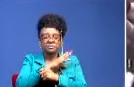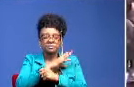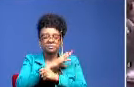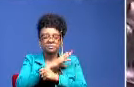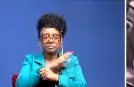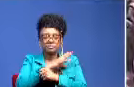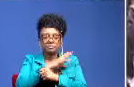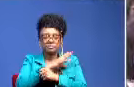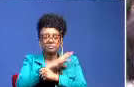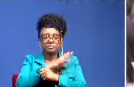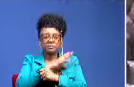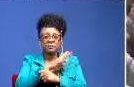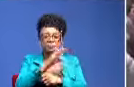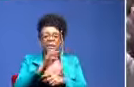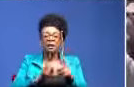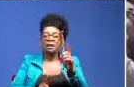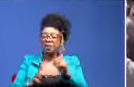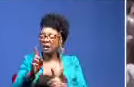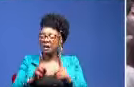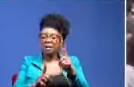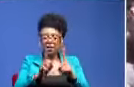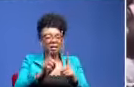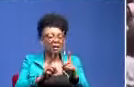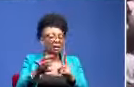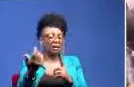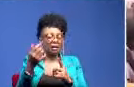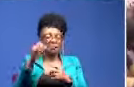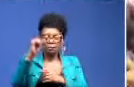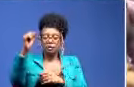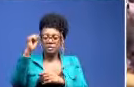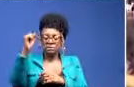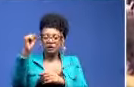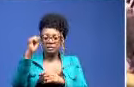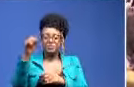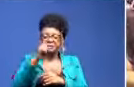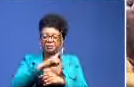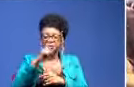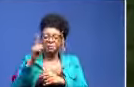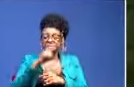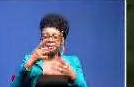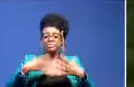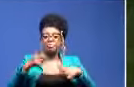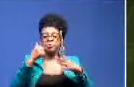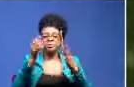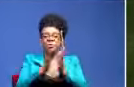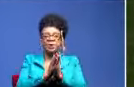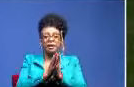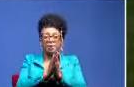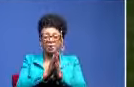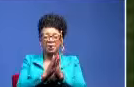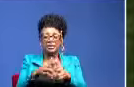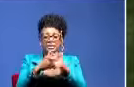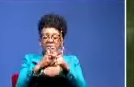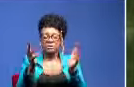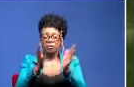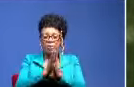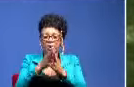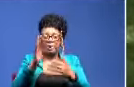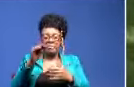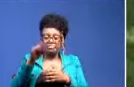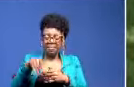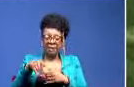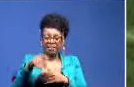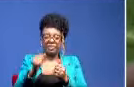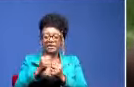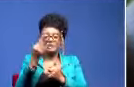Kumekuwa na joto kali la kisiasa dhidi ya Gachagua kutoka kwa watu waliokuwa pamoja naye. Ilianza na wabunge 13 wa eneo